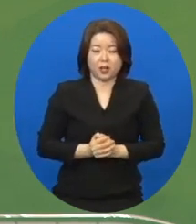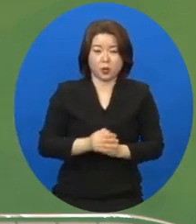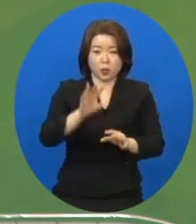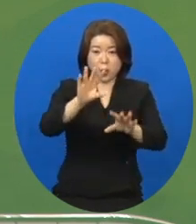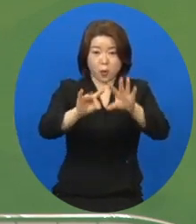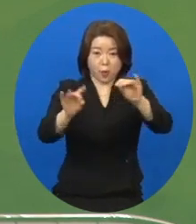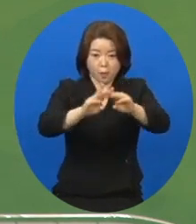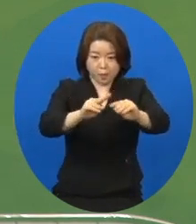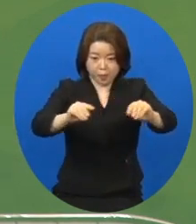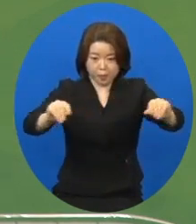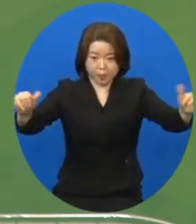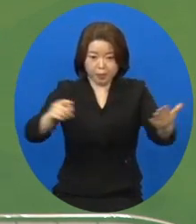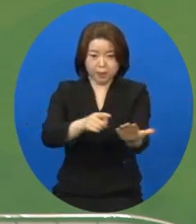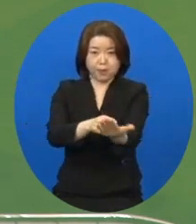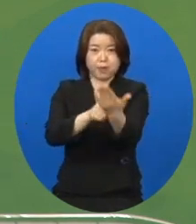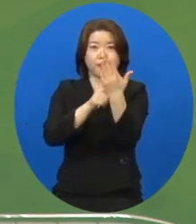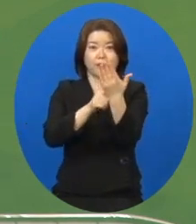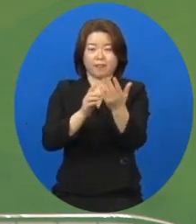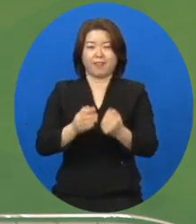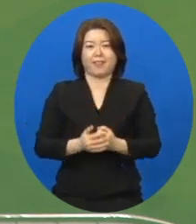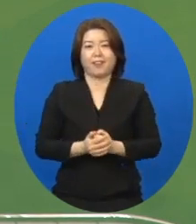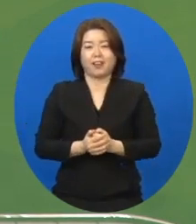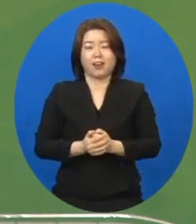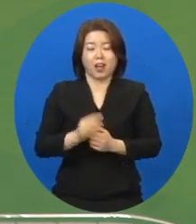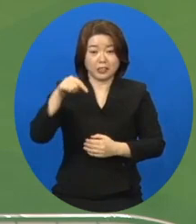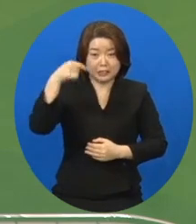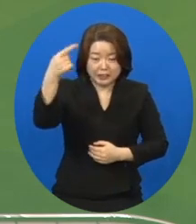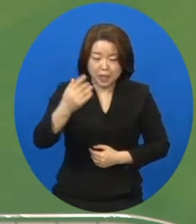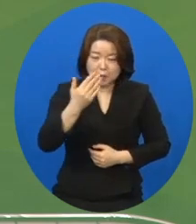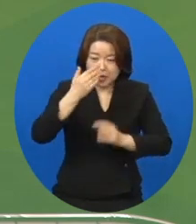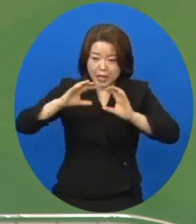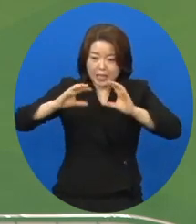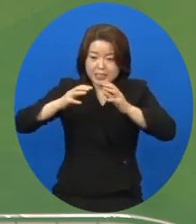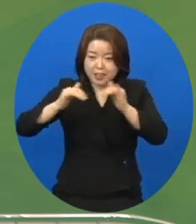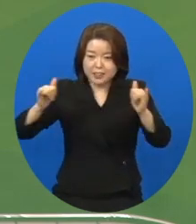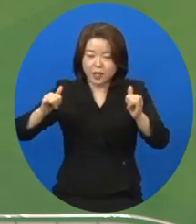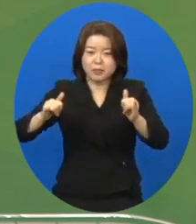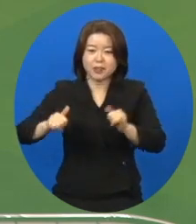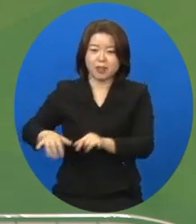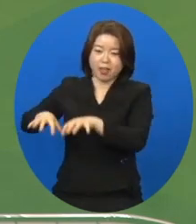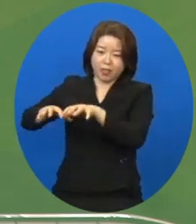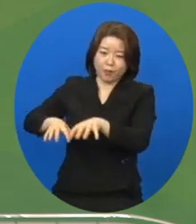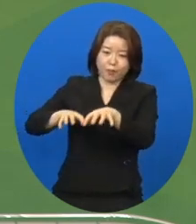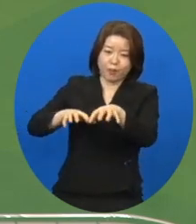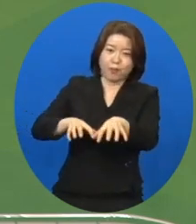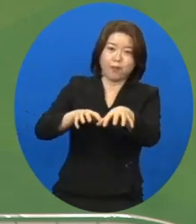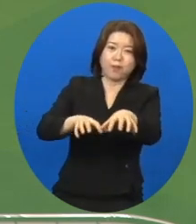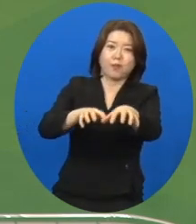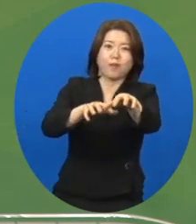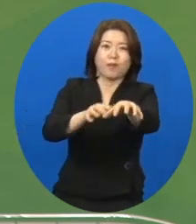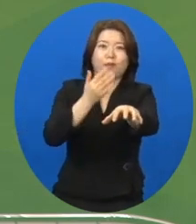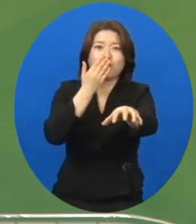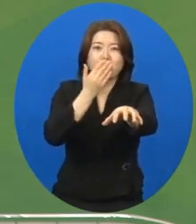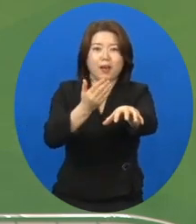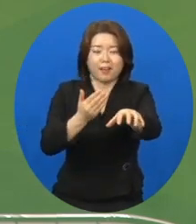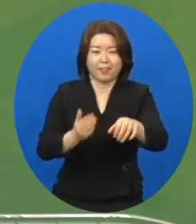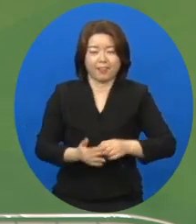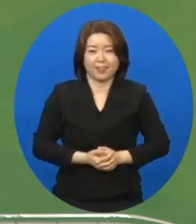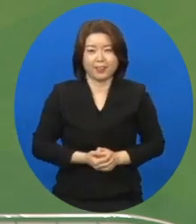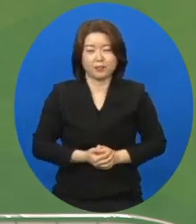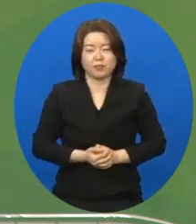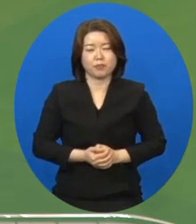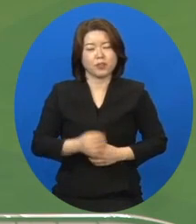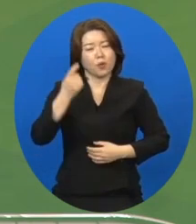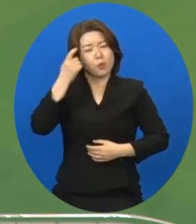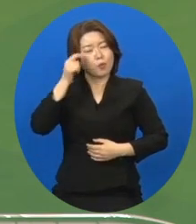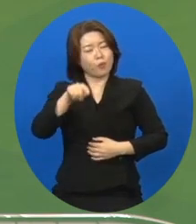되고 그래서 이스라엘 백성들이 요단강을 건넙니다. 자, 하나님께서 요단강을 건널 때 왜